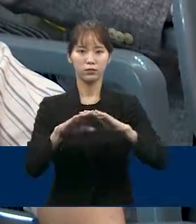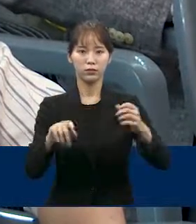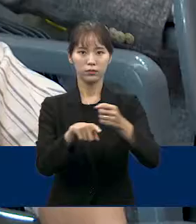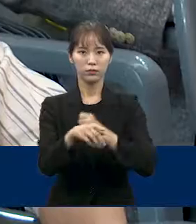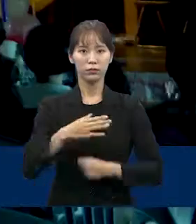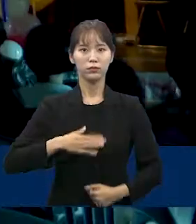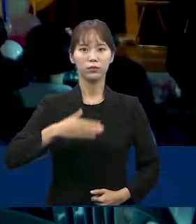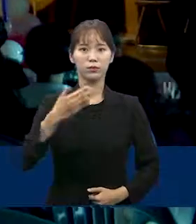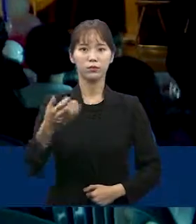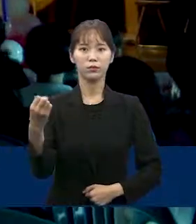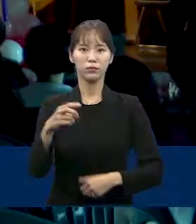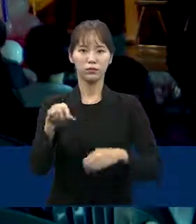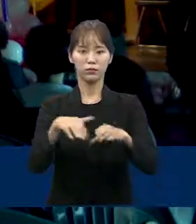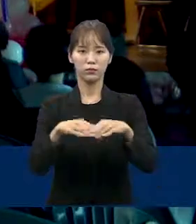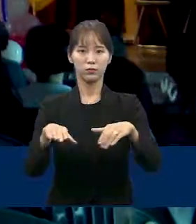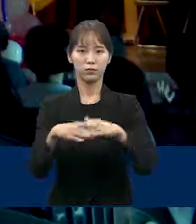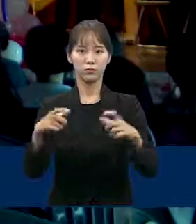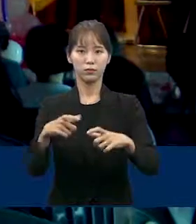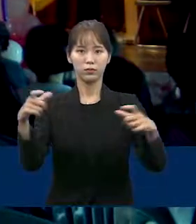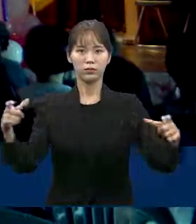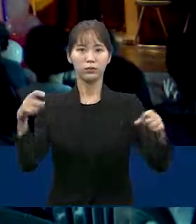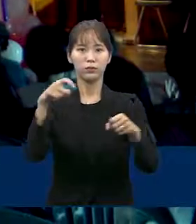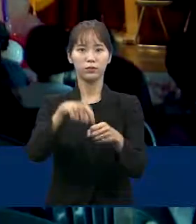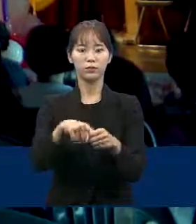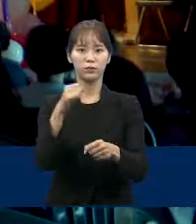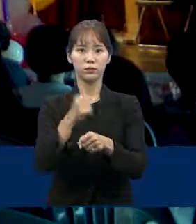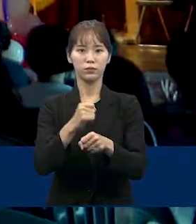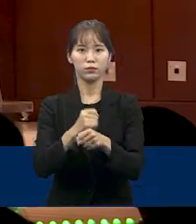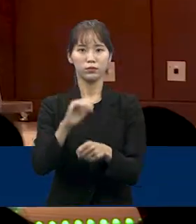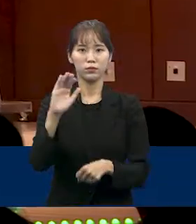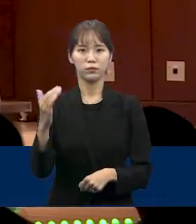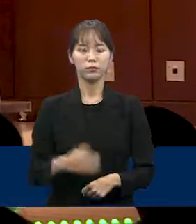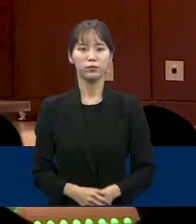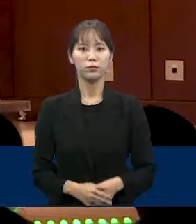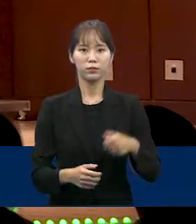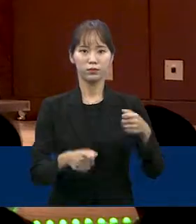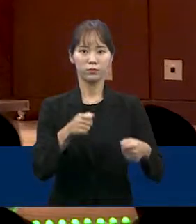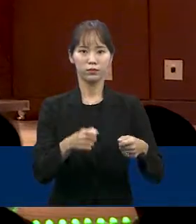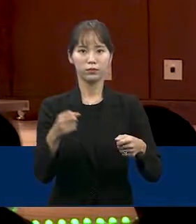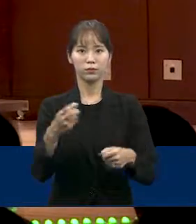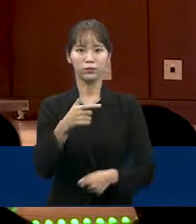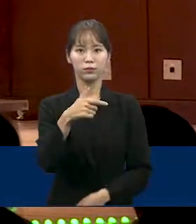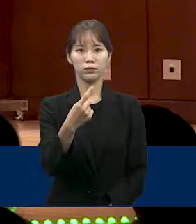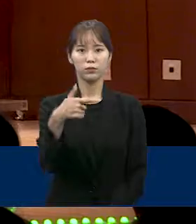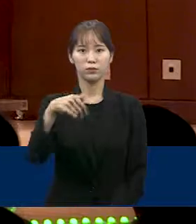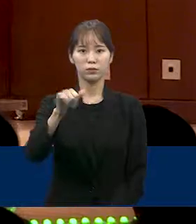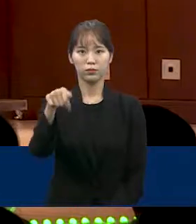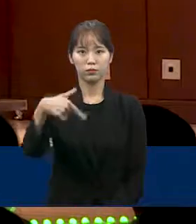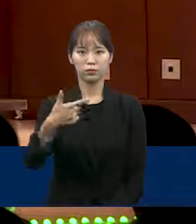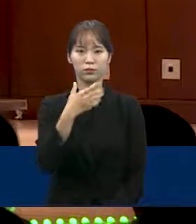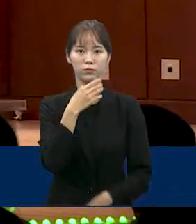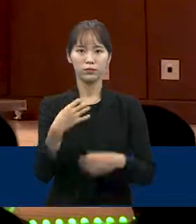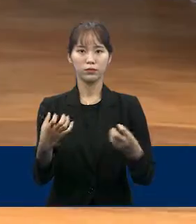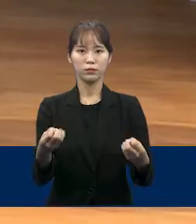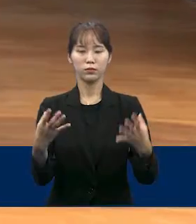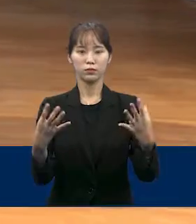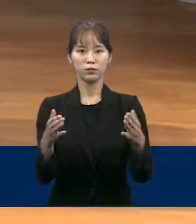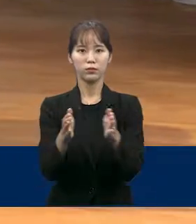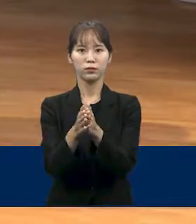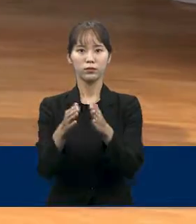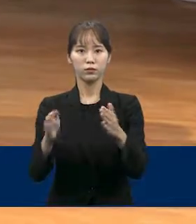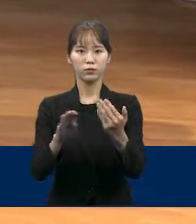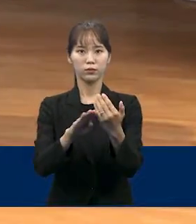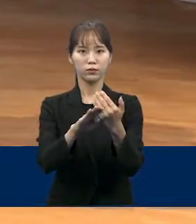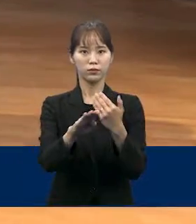양성평등 문화를 확산하기 위해 마련됐습니다 난타 공연과 동대문구 홍보대사 노지훈의 축하 무대를